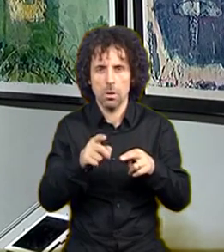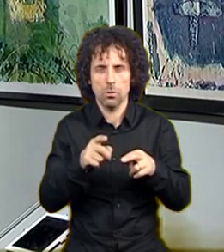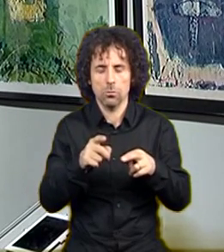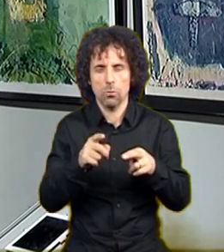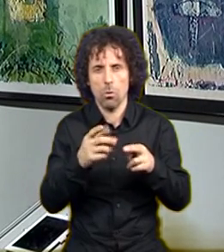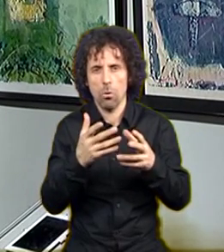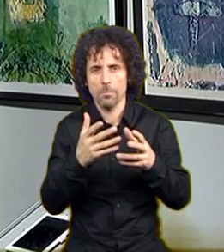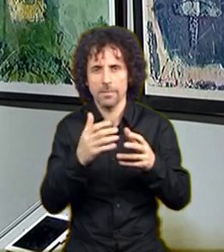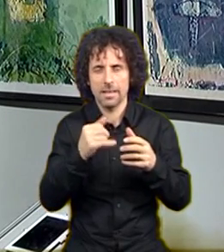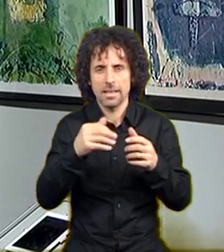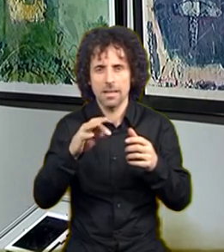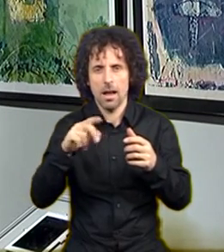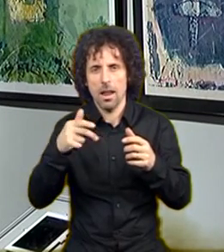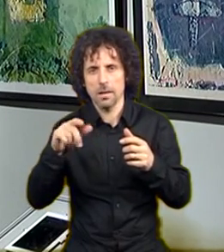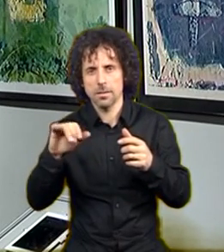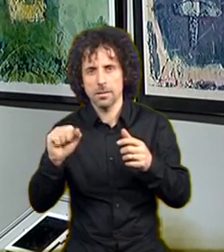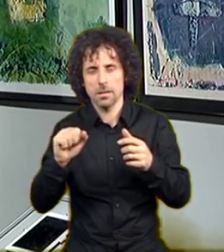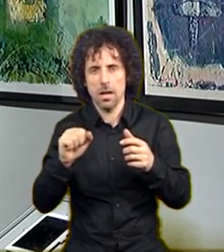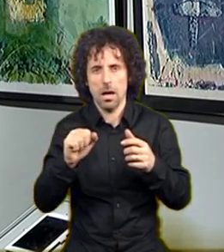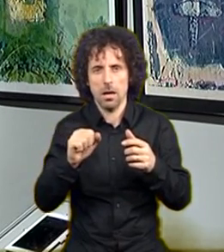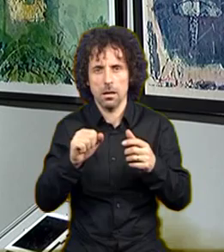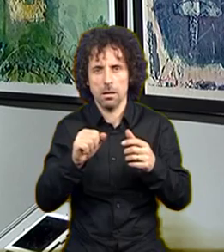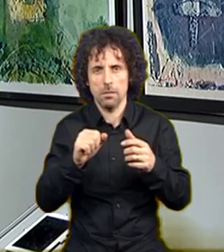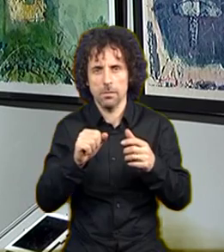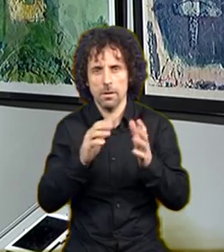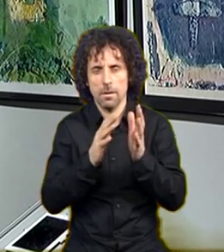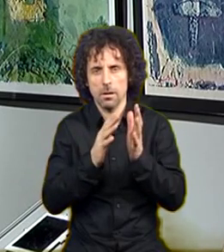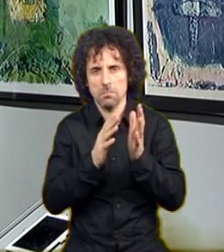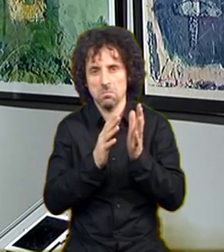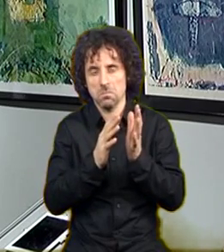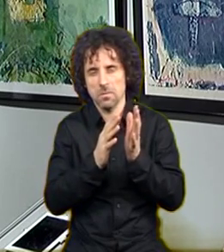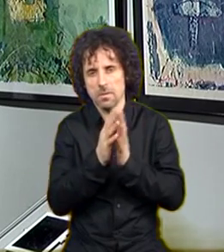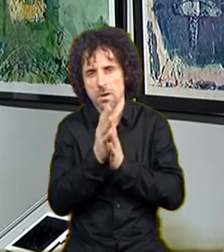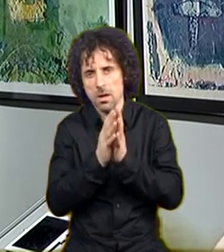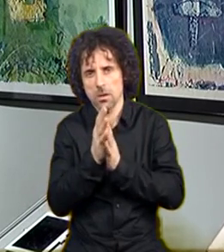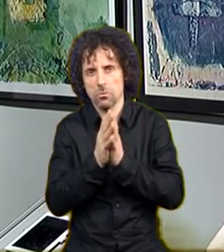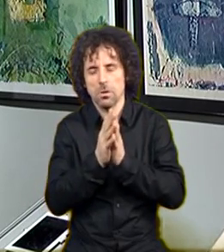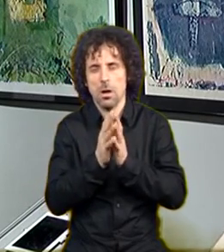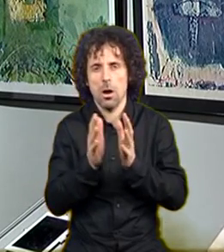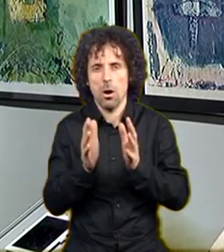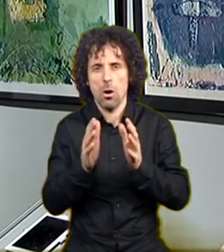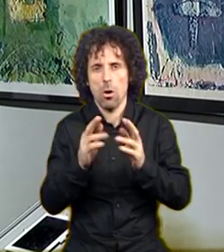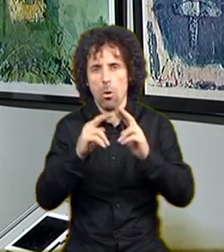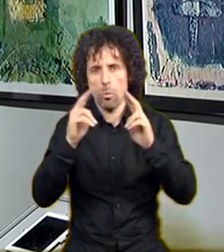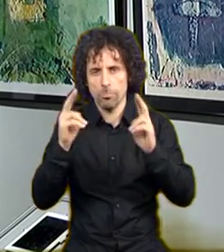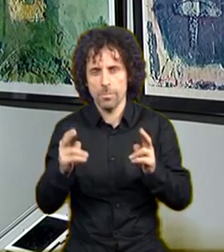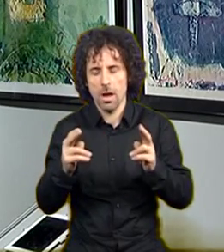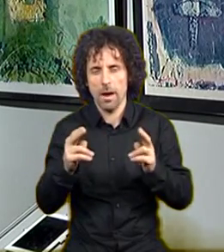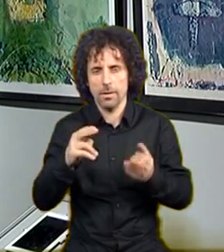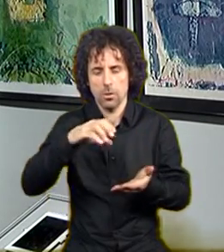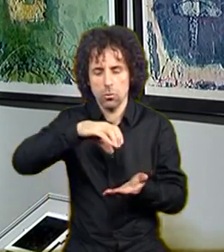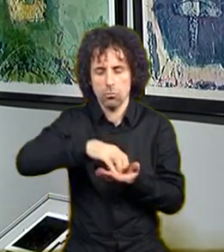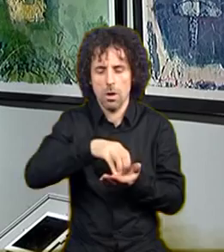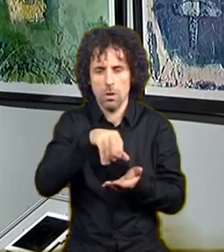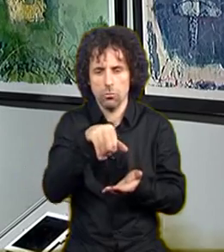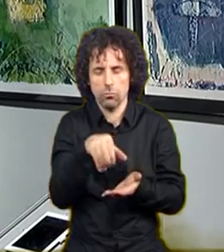Jest to instalacja, która znajduje się w lesie. Jest to obiekt, jest